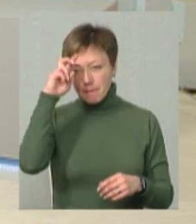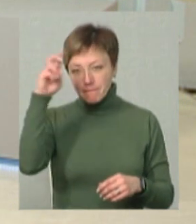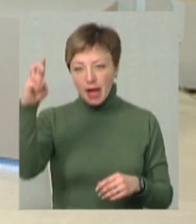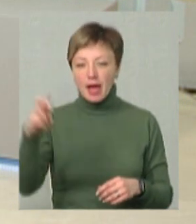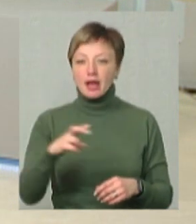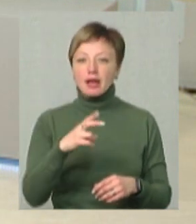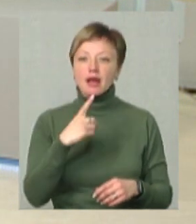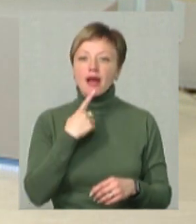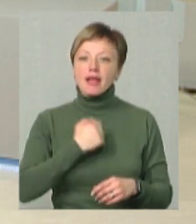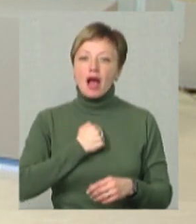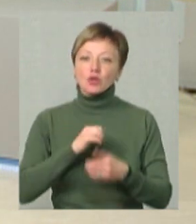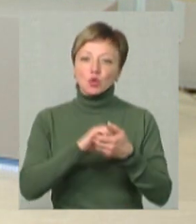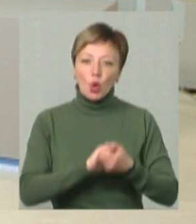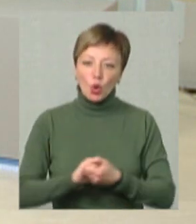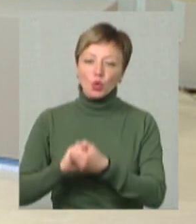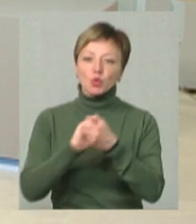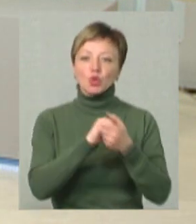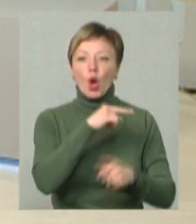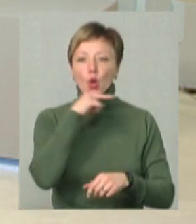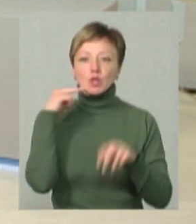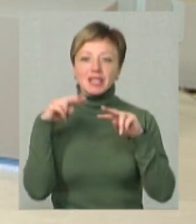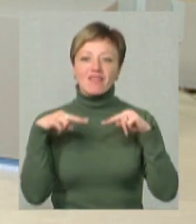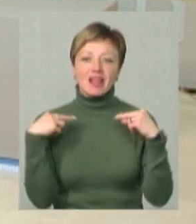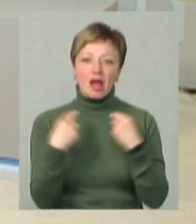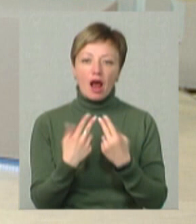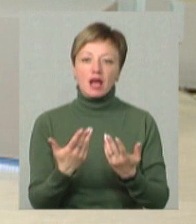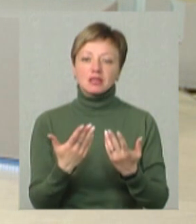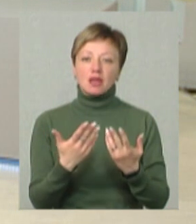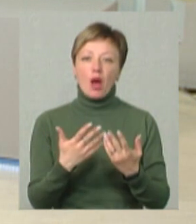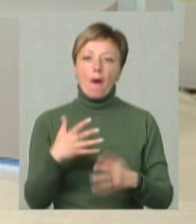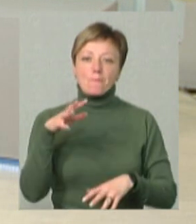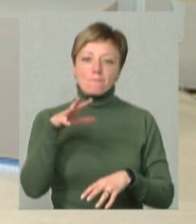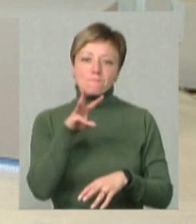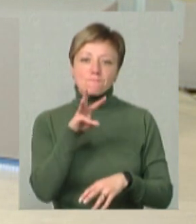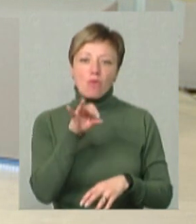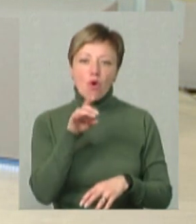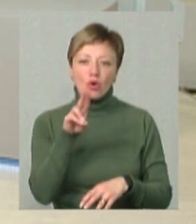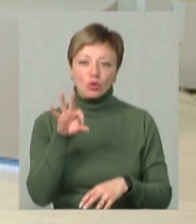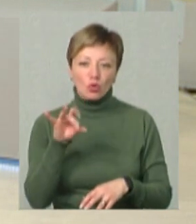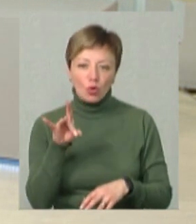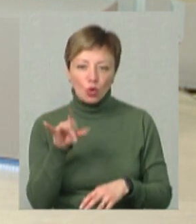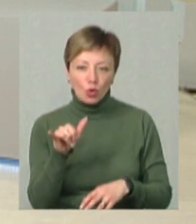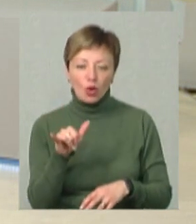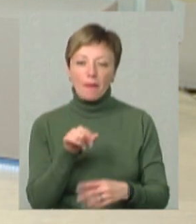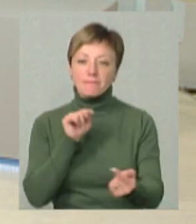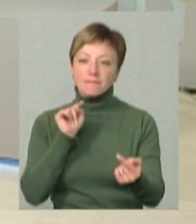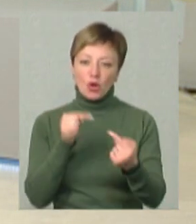Союзу, Російської Федерації, одним словом, Мордору проти України.